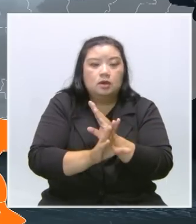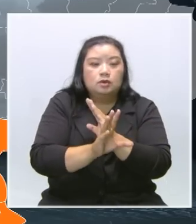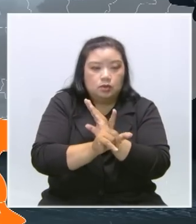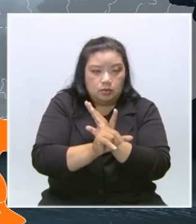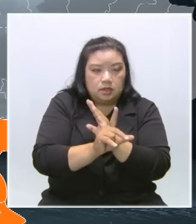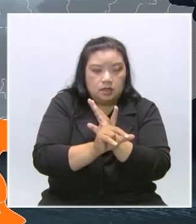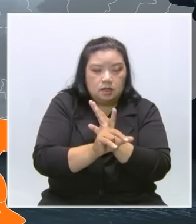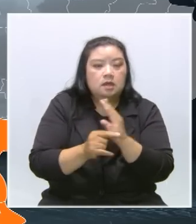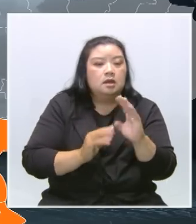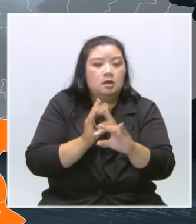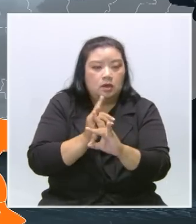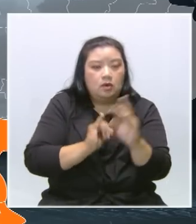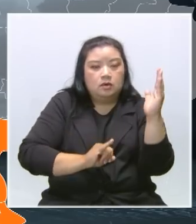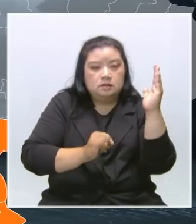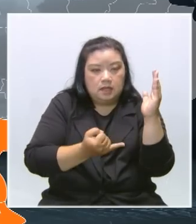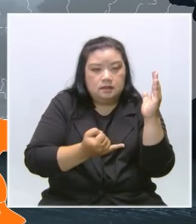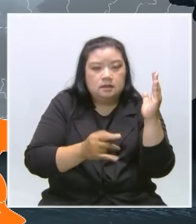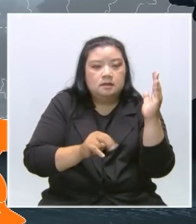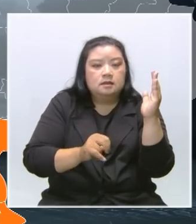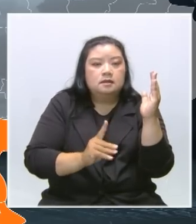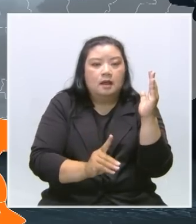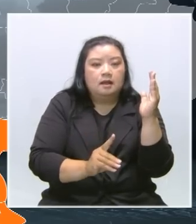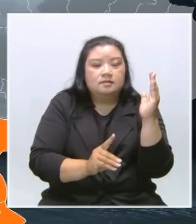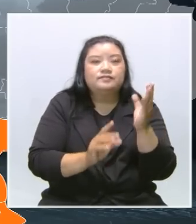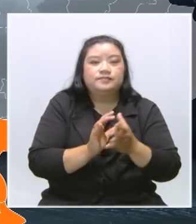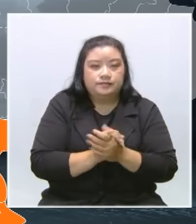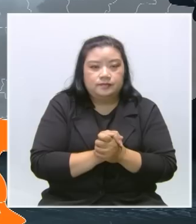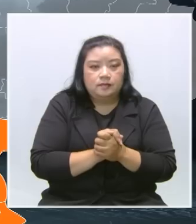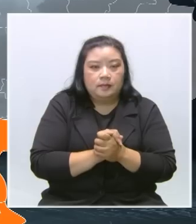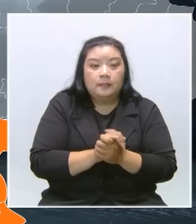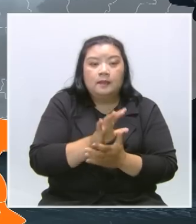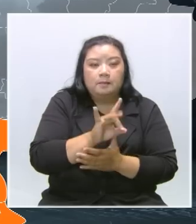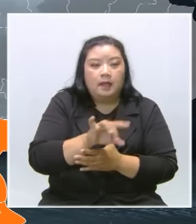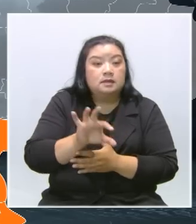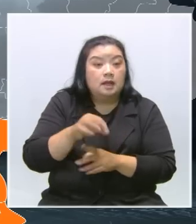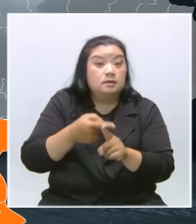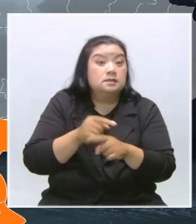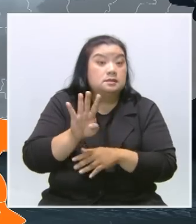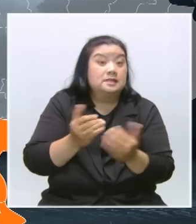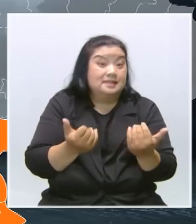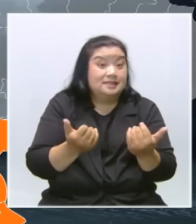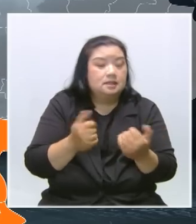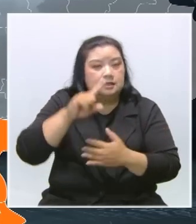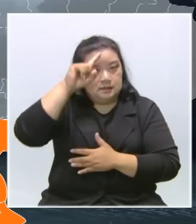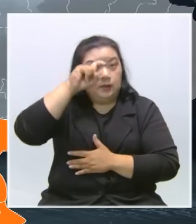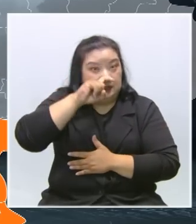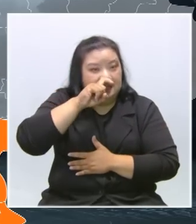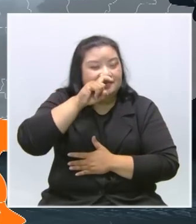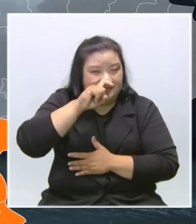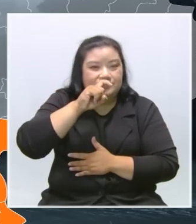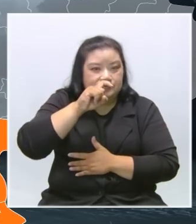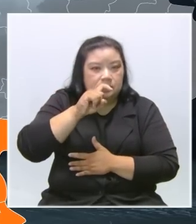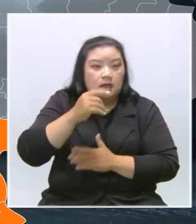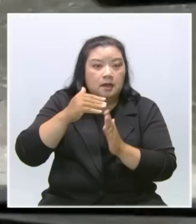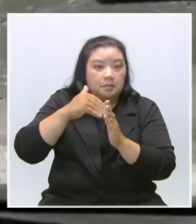ชมบูรี ระยอง จันทะบูรี และตราชค่ะส่วใวันที่ 8 ถึง 9 เมศายน กคือเสาอาทิ์ที่จะถึงน